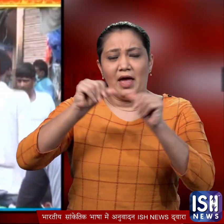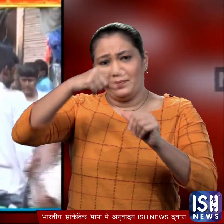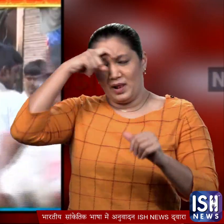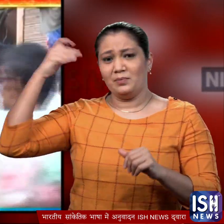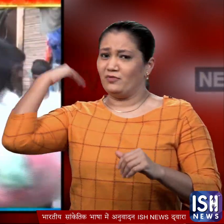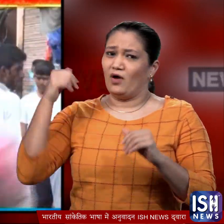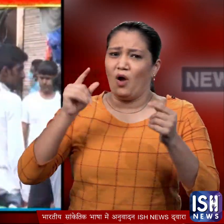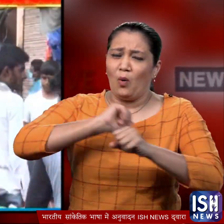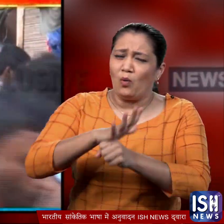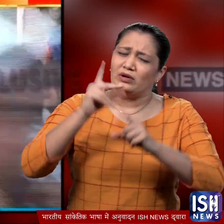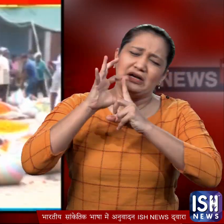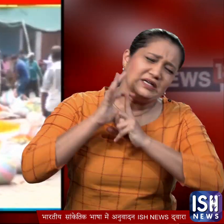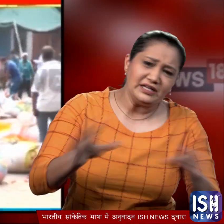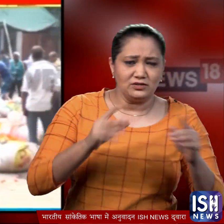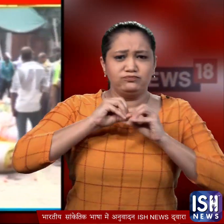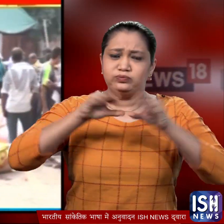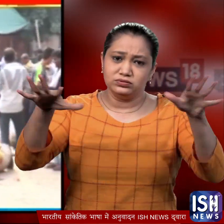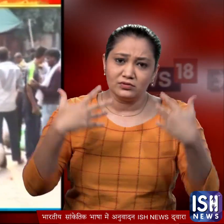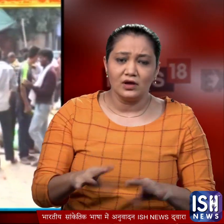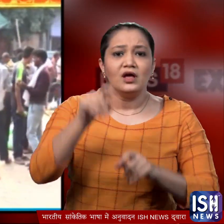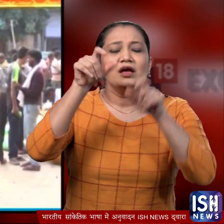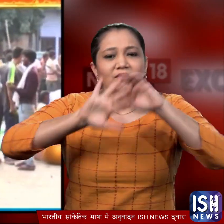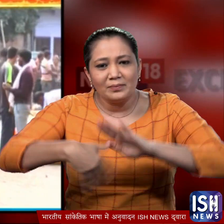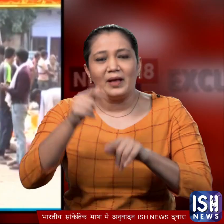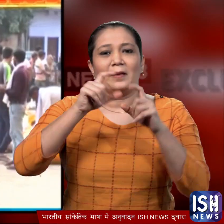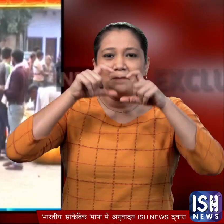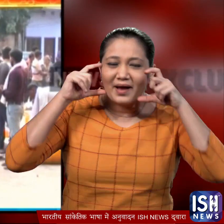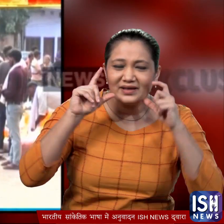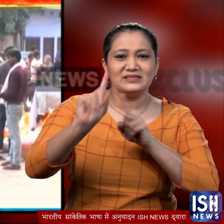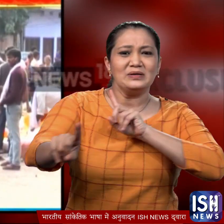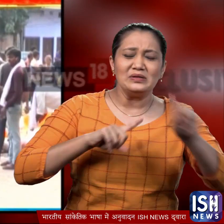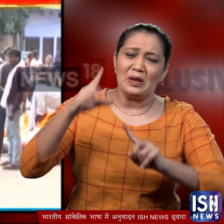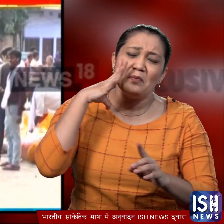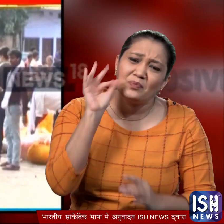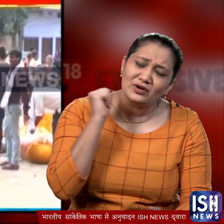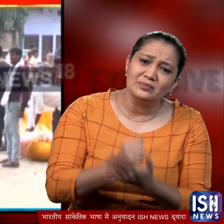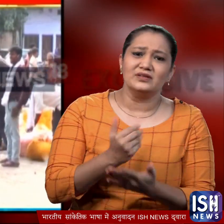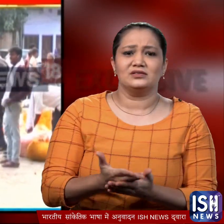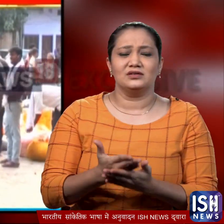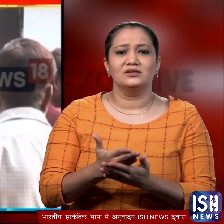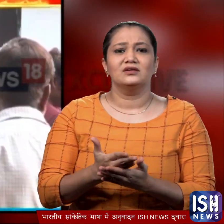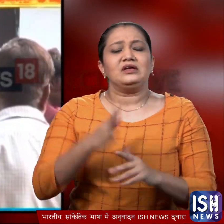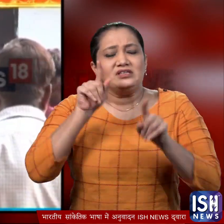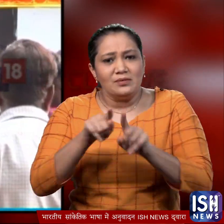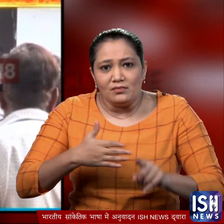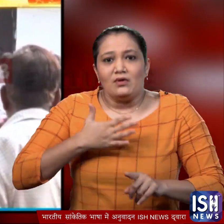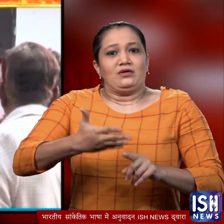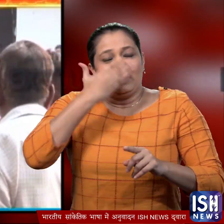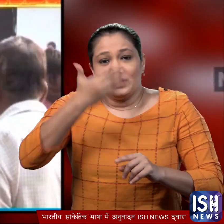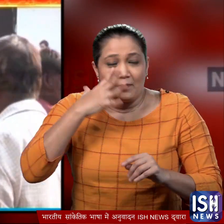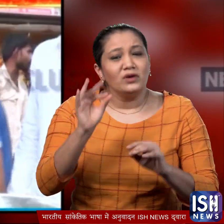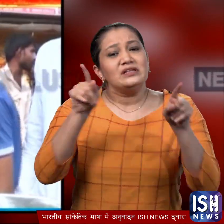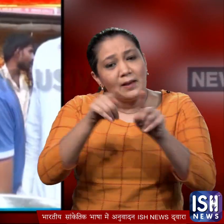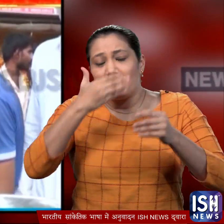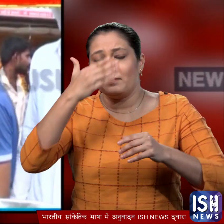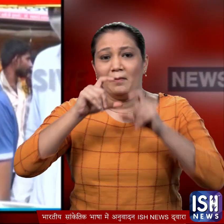कोरोना ने लोगों को जो घाव दिए, उसके बाद तो लोगों को मास्क और दूरी को उतना ही जरूरी समझना चाहिए था जितना जरूरी सांस